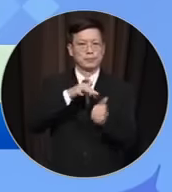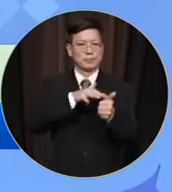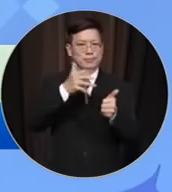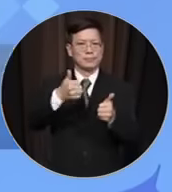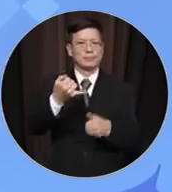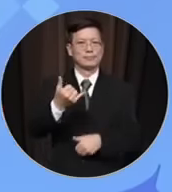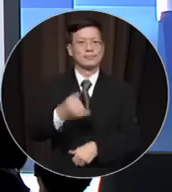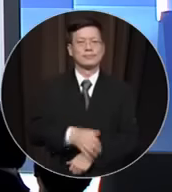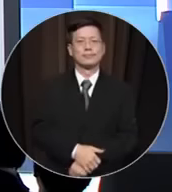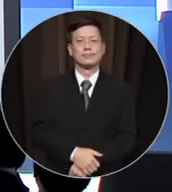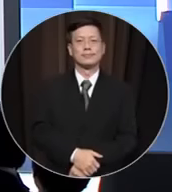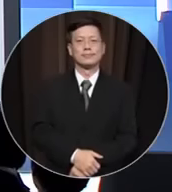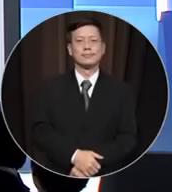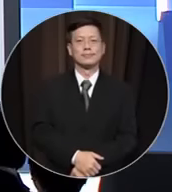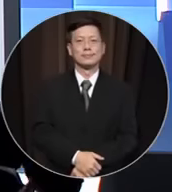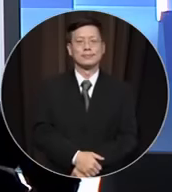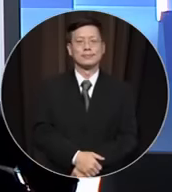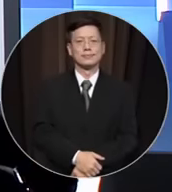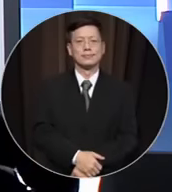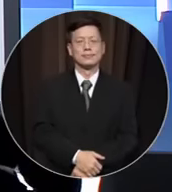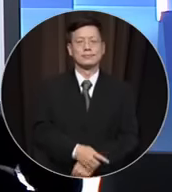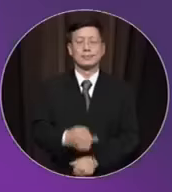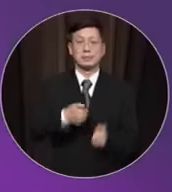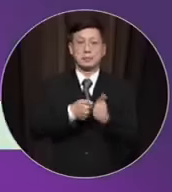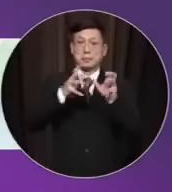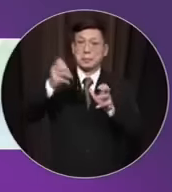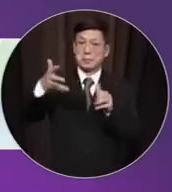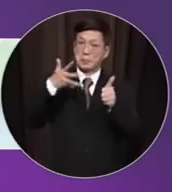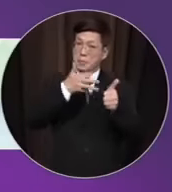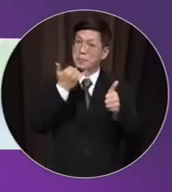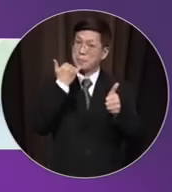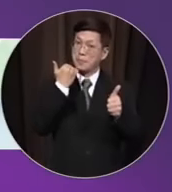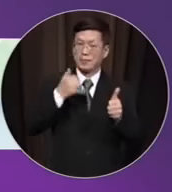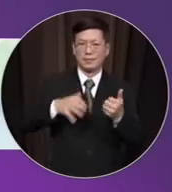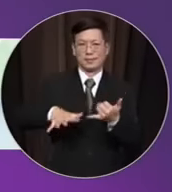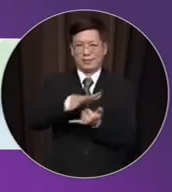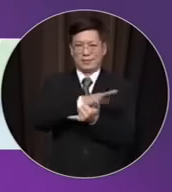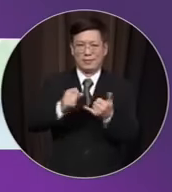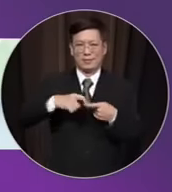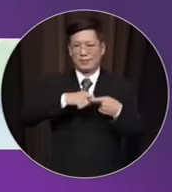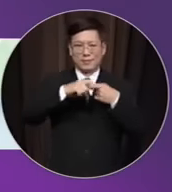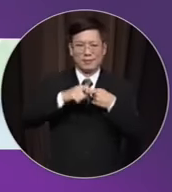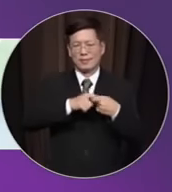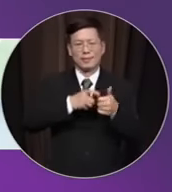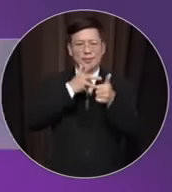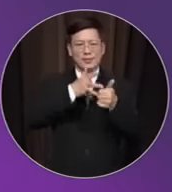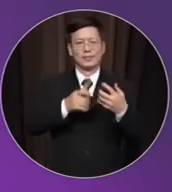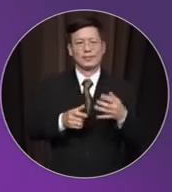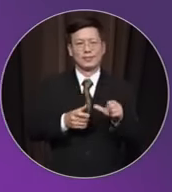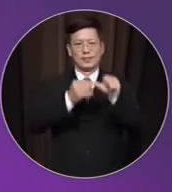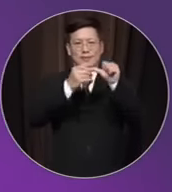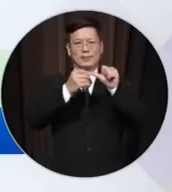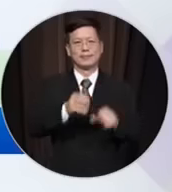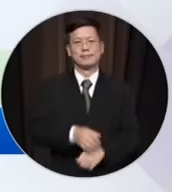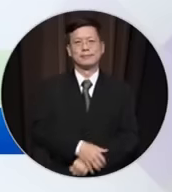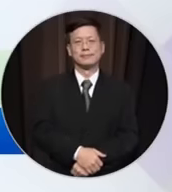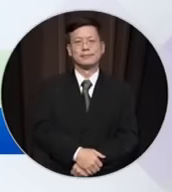家。 好的，副总统给问吗？全民联署提问第5题，请看。